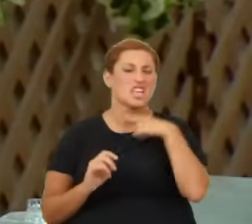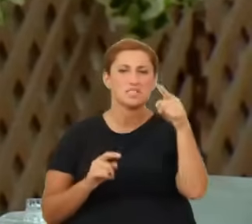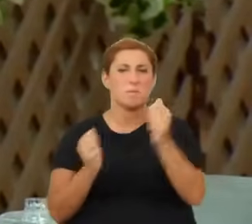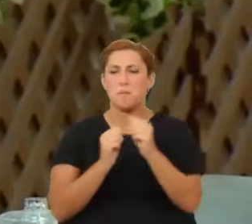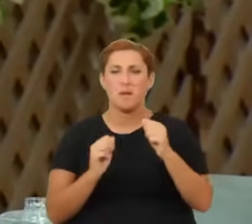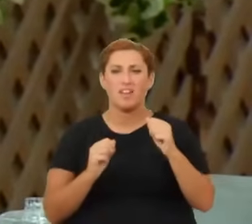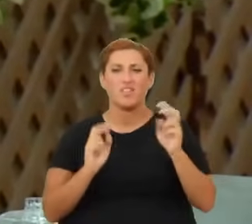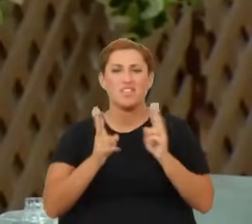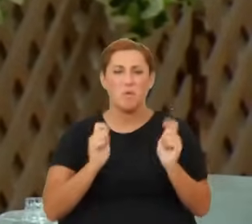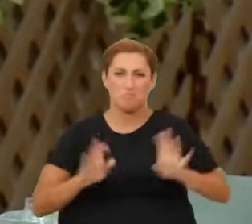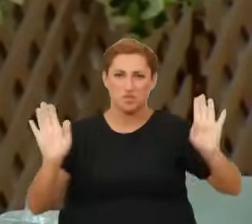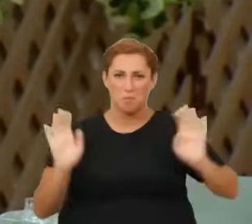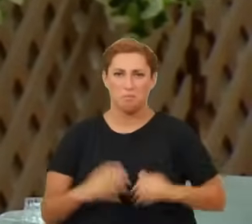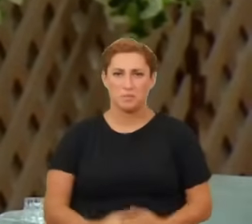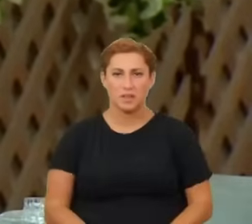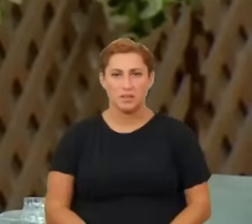çıkmayacağım.